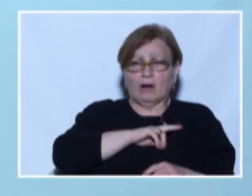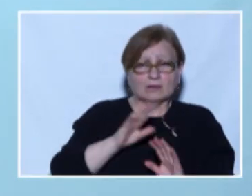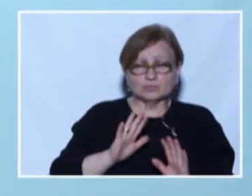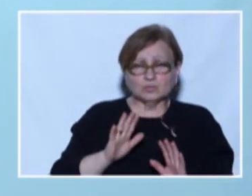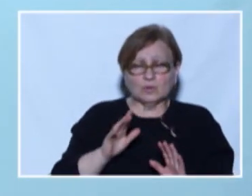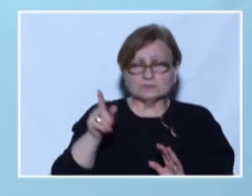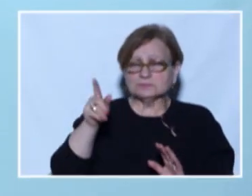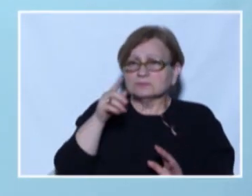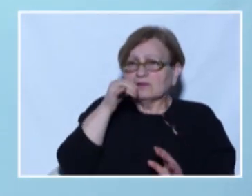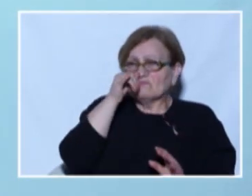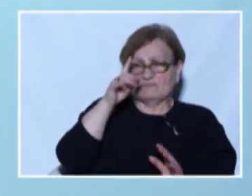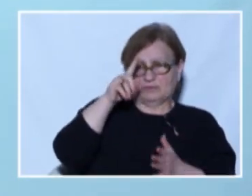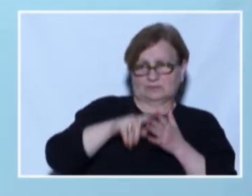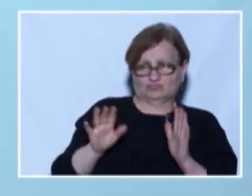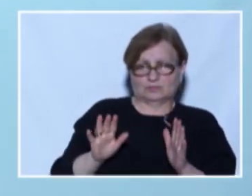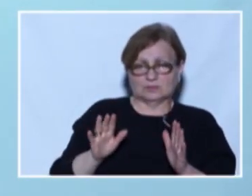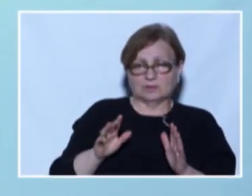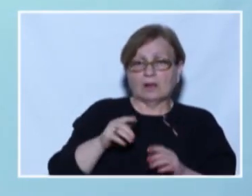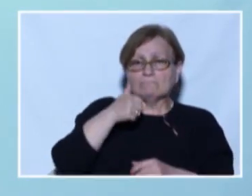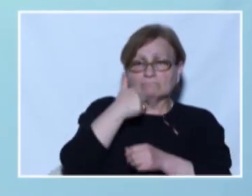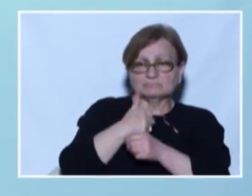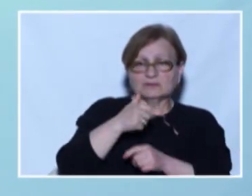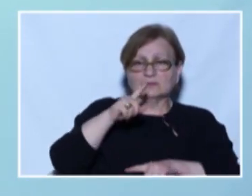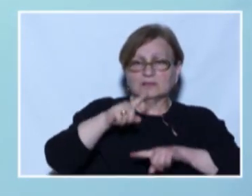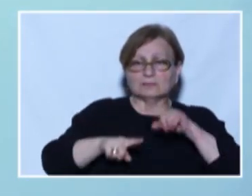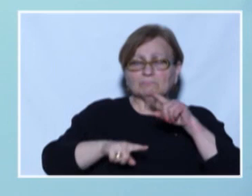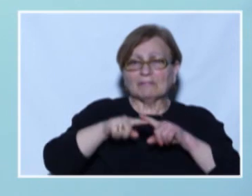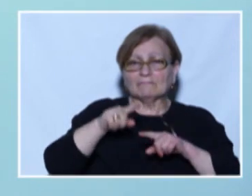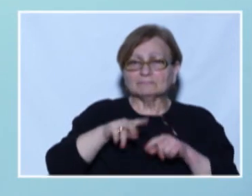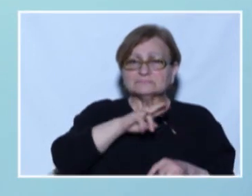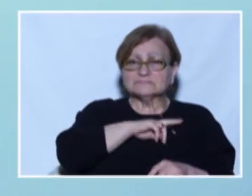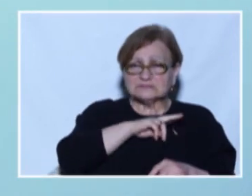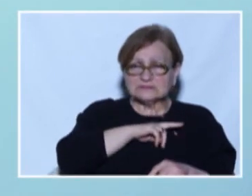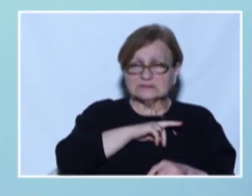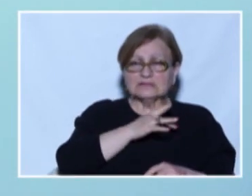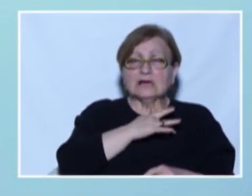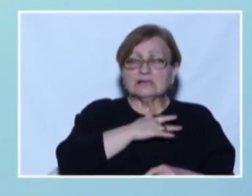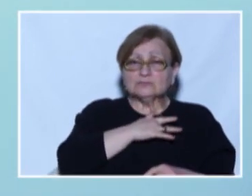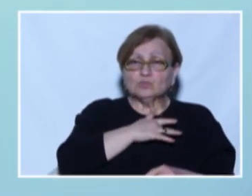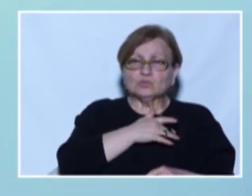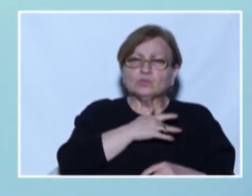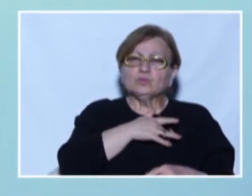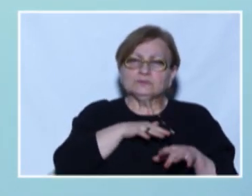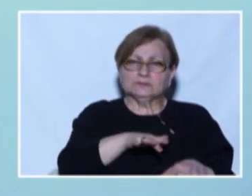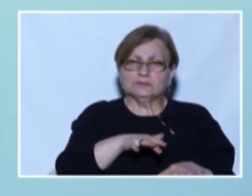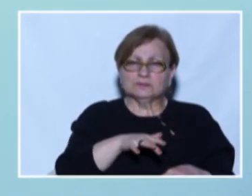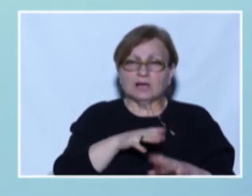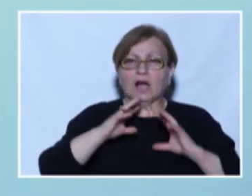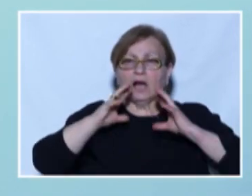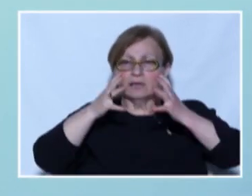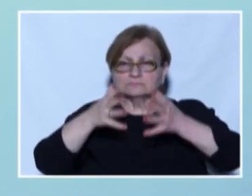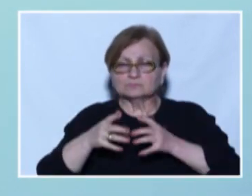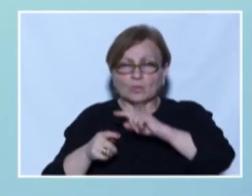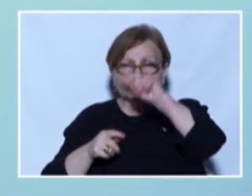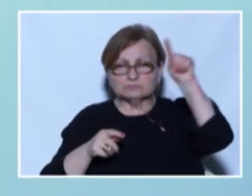ის ამბობს, რომ პატრიოტიზმი უფრო გულის საქმეა და კოსმოპოლიტიზმი უფრო